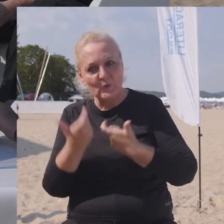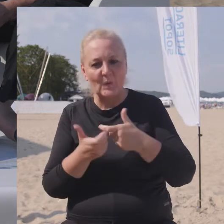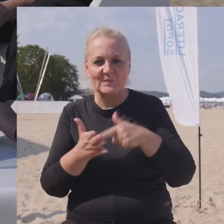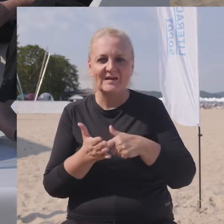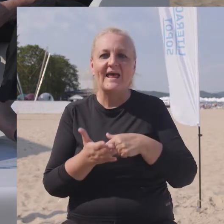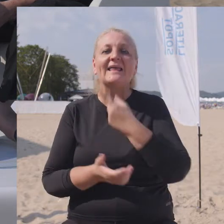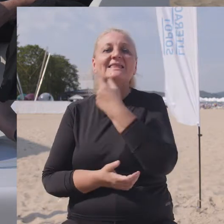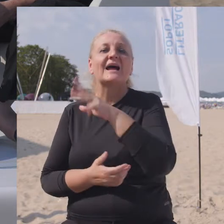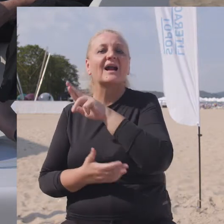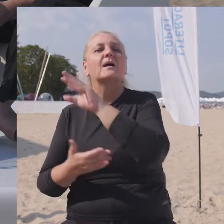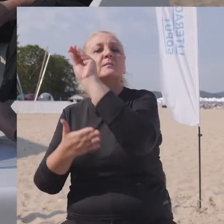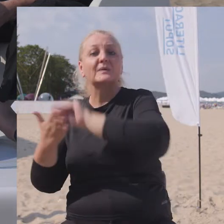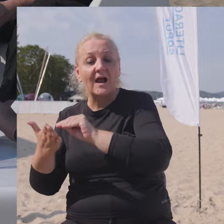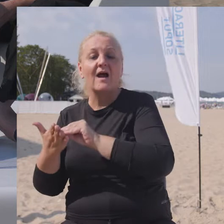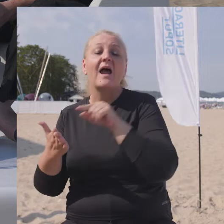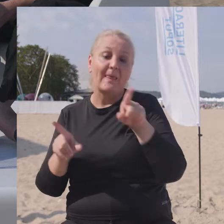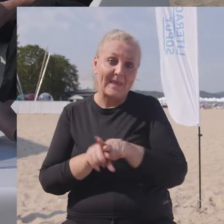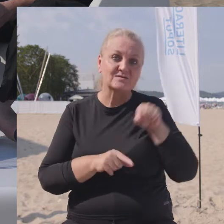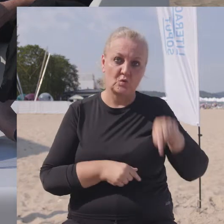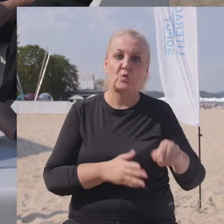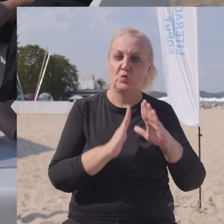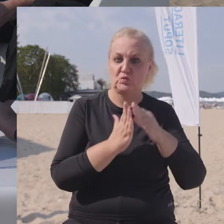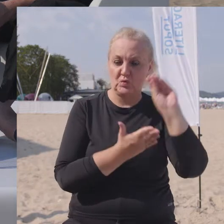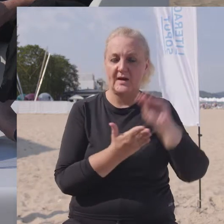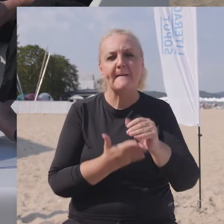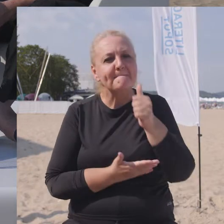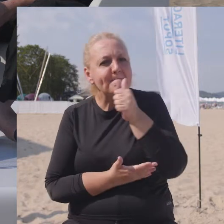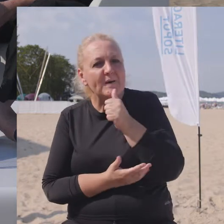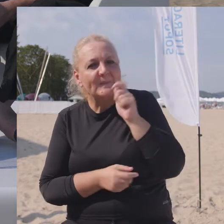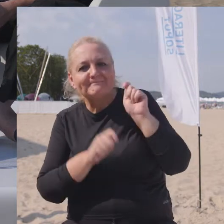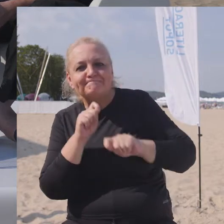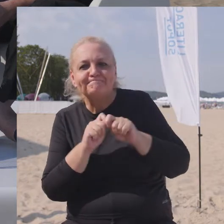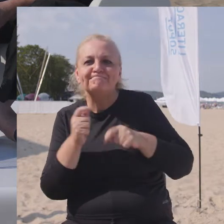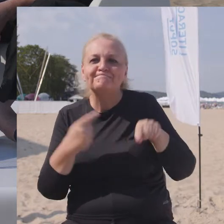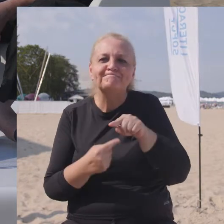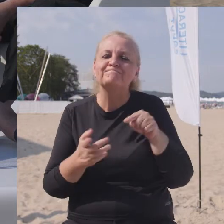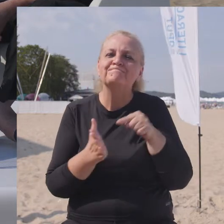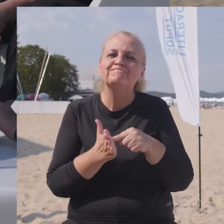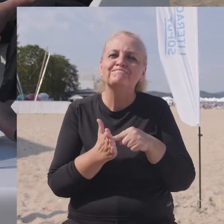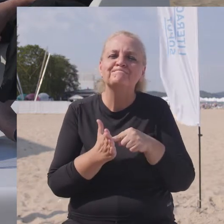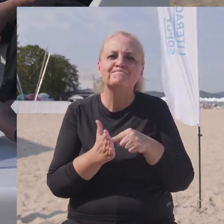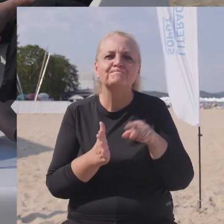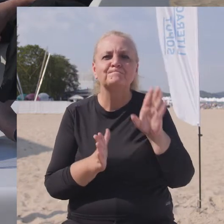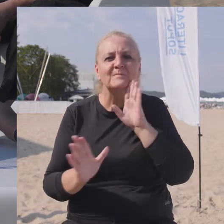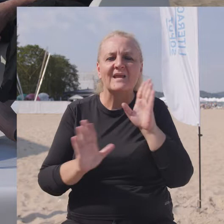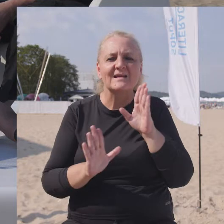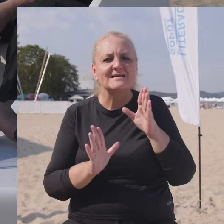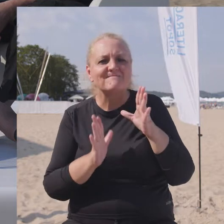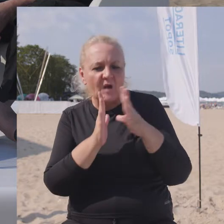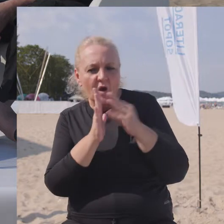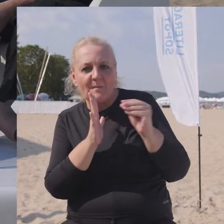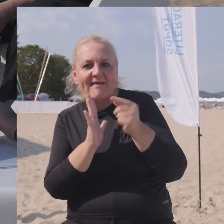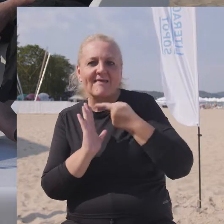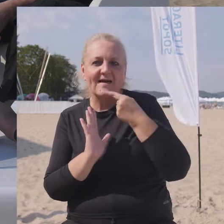okazji doktoratu, ale mam nadzieję również tej powieści, próby przyjrzenia się jakimś takim kalkom językowym, jak